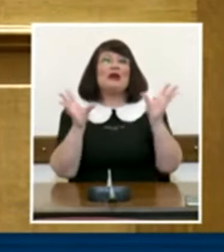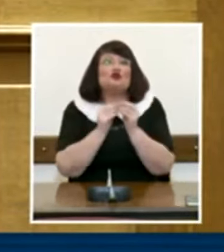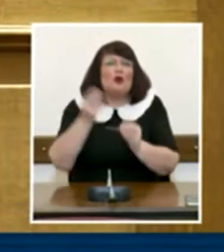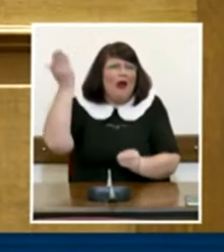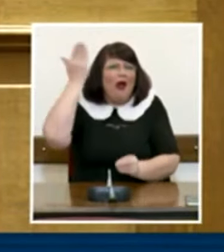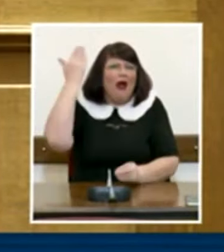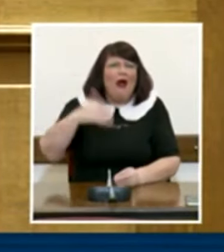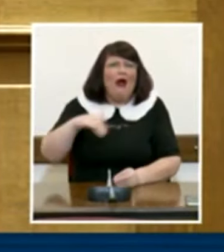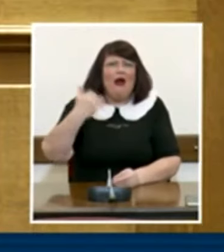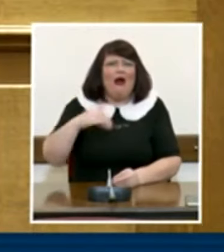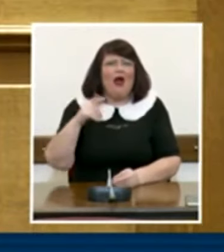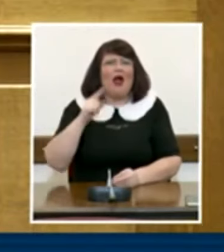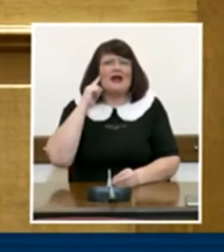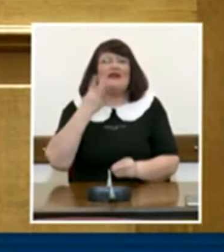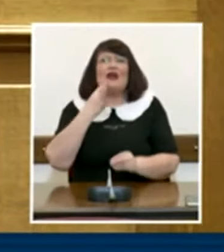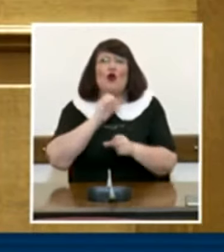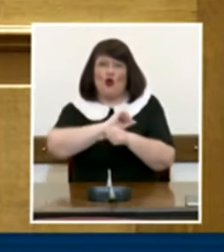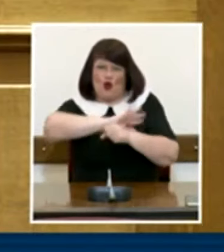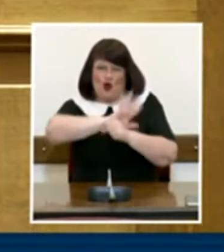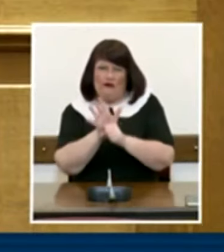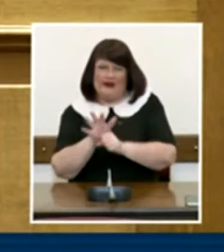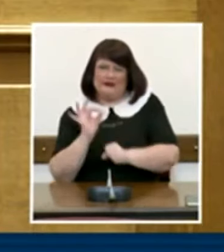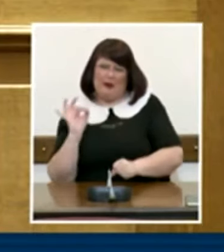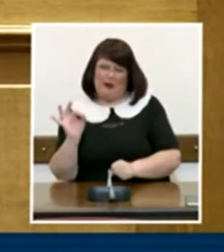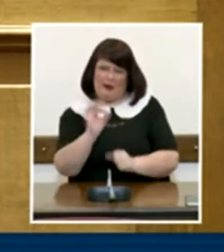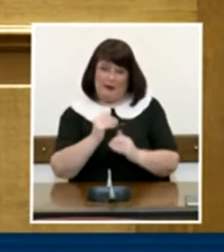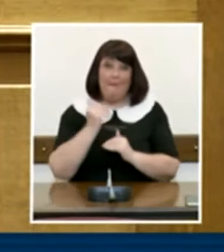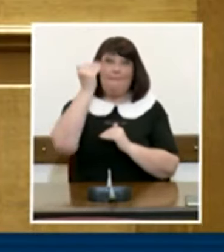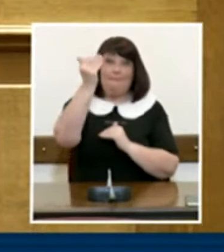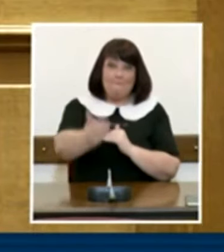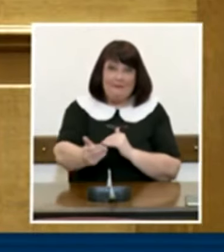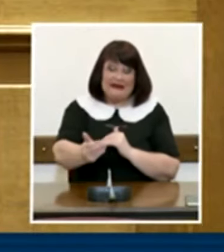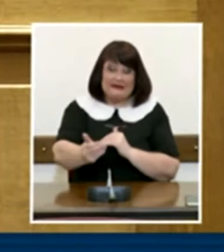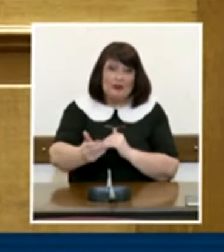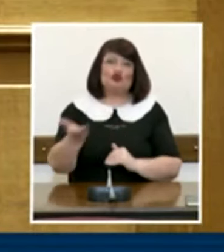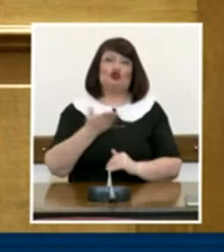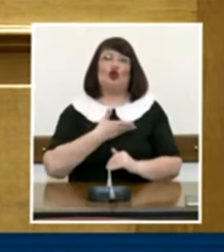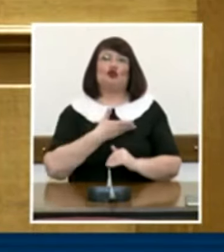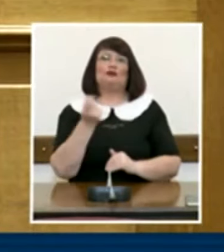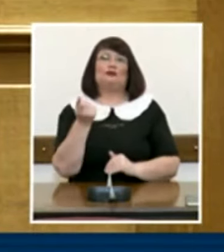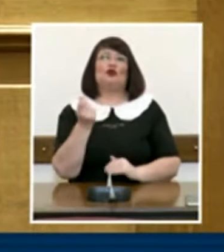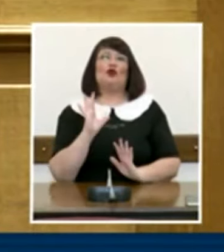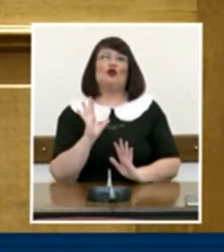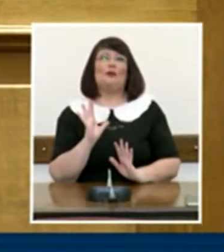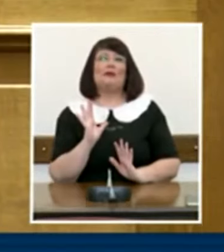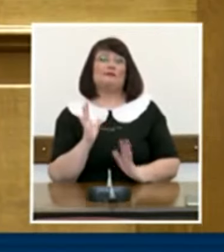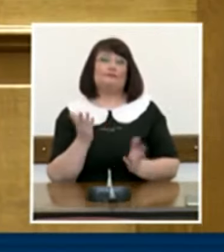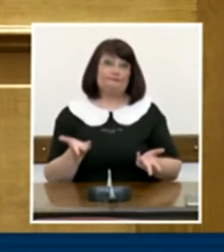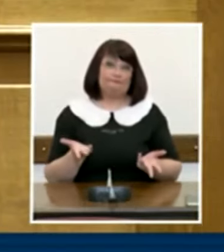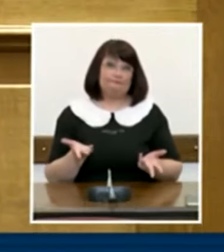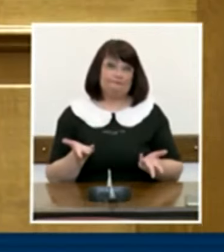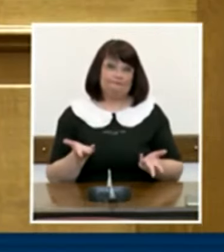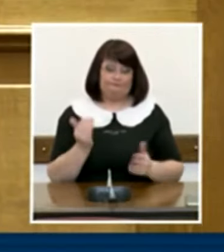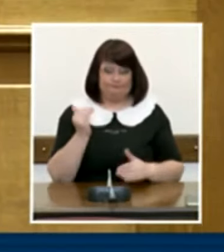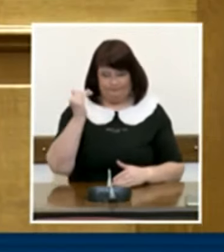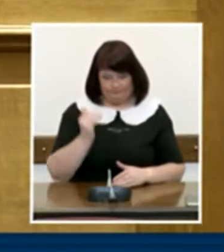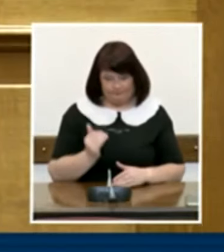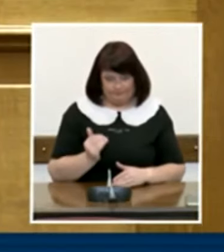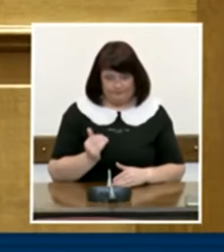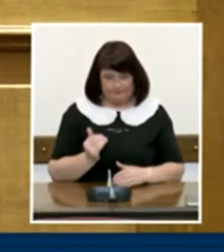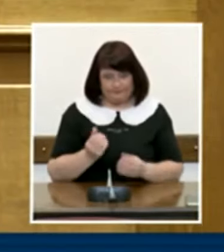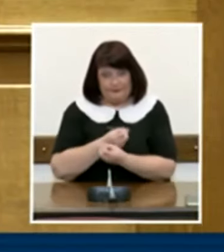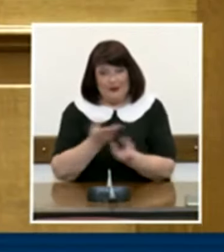το οποίο τροφοδοτήθηκε από δύο λόγους, αφενός από τη διαταραχή των εφοδιαστικών αλυσίδων, λιγότερη δηλαδή προσφορά